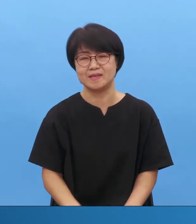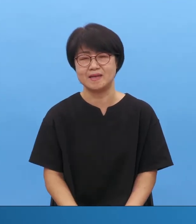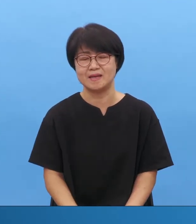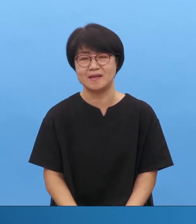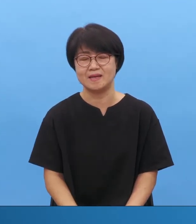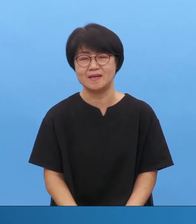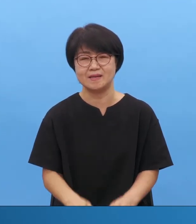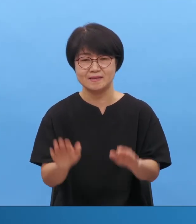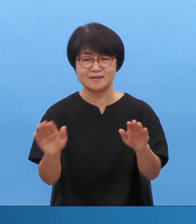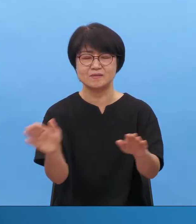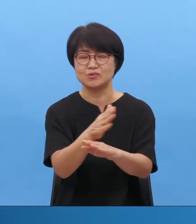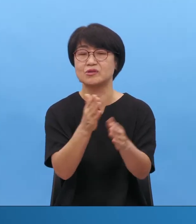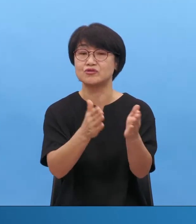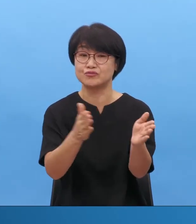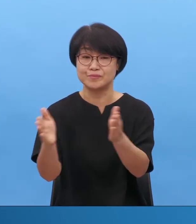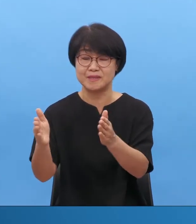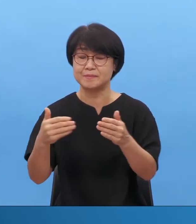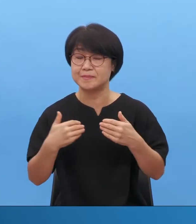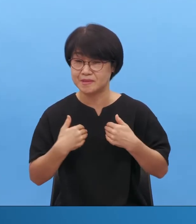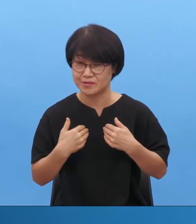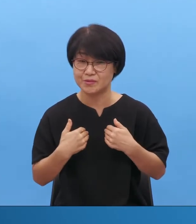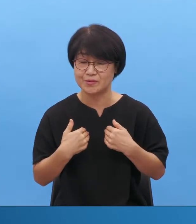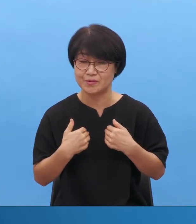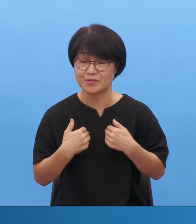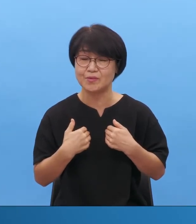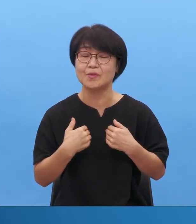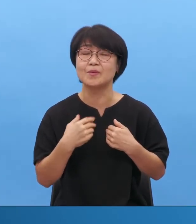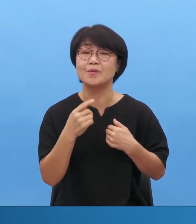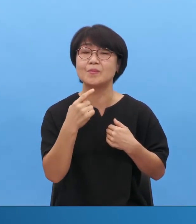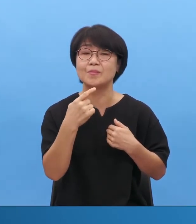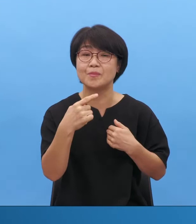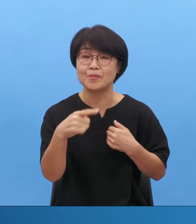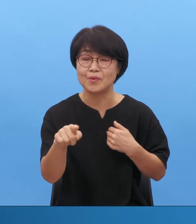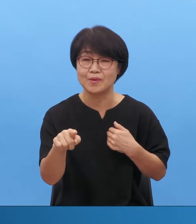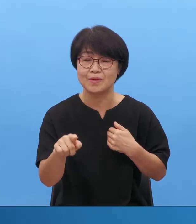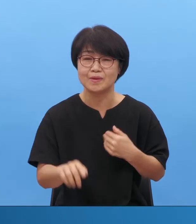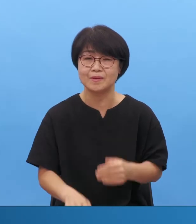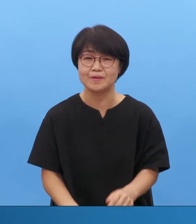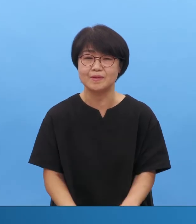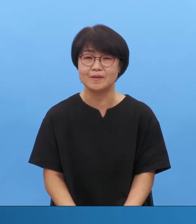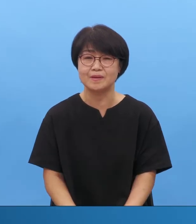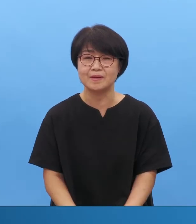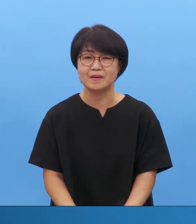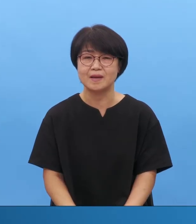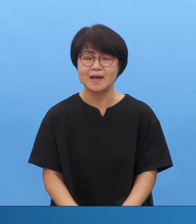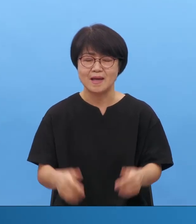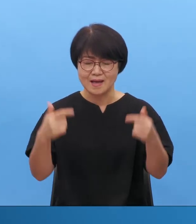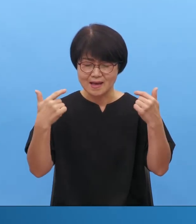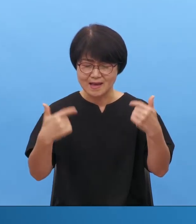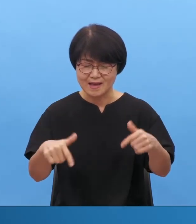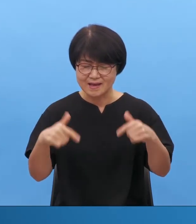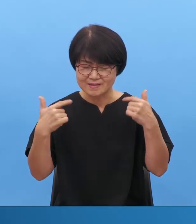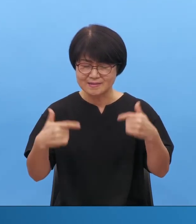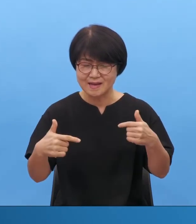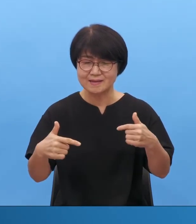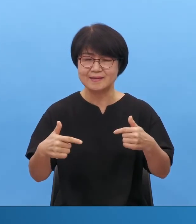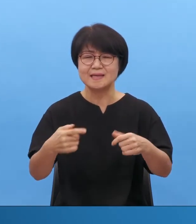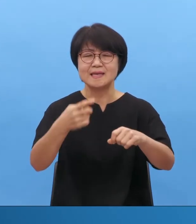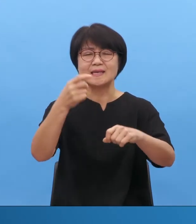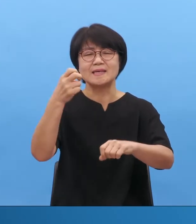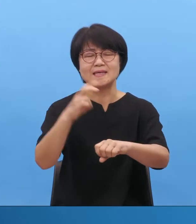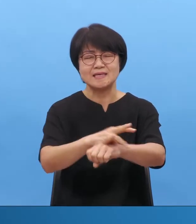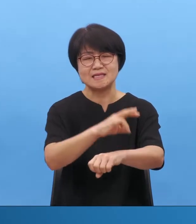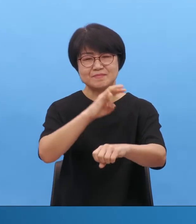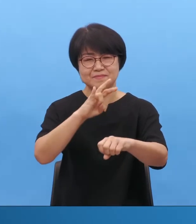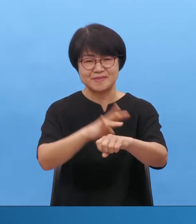지금 뭘 준비해야 되는 거니까 이 부분이 24가 되도록. And we have to prepare for these type of individuals to